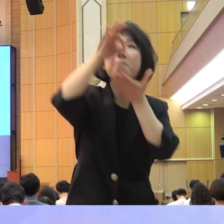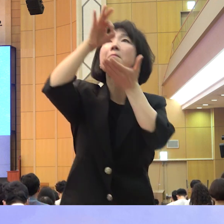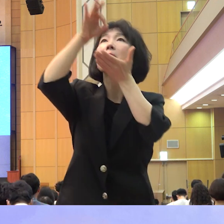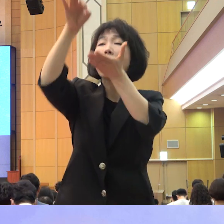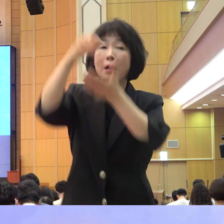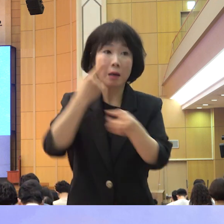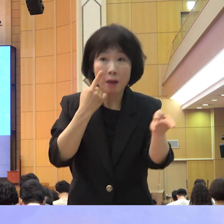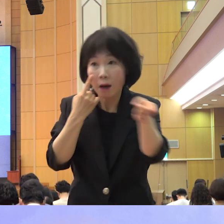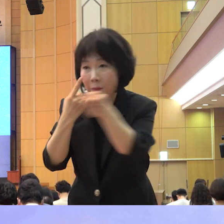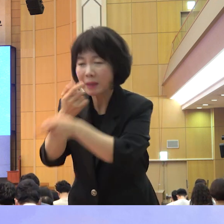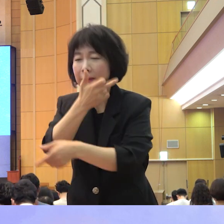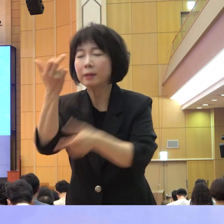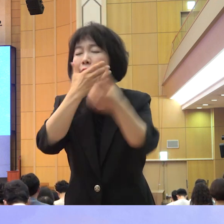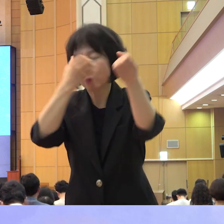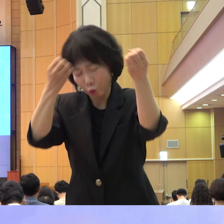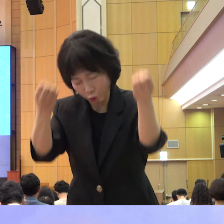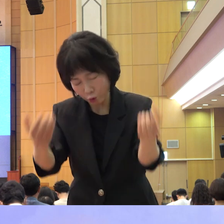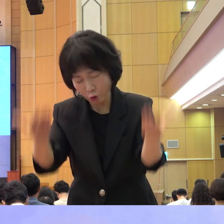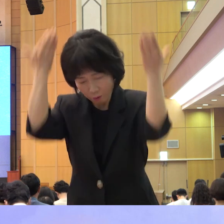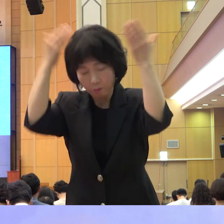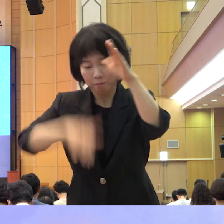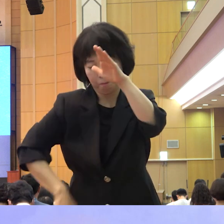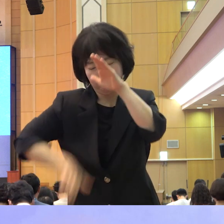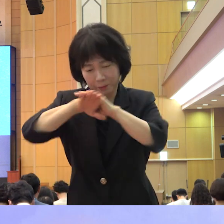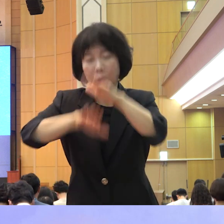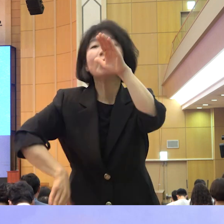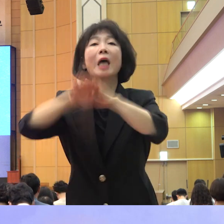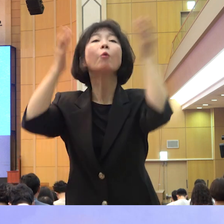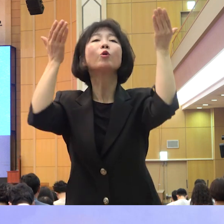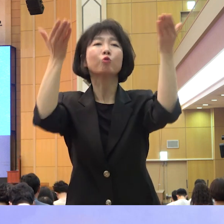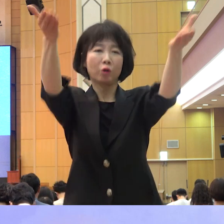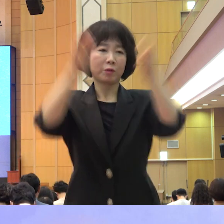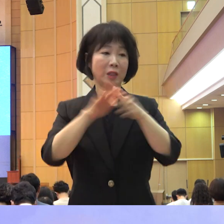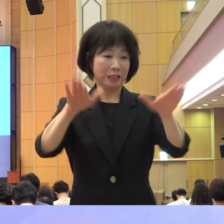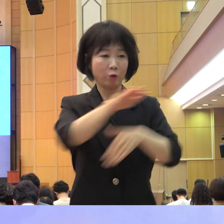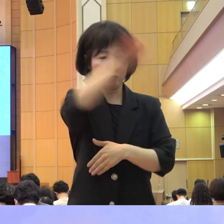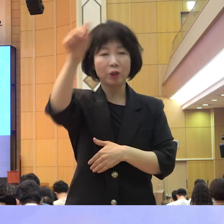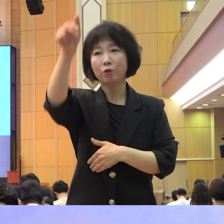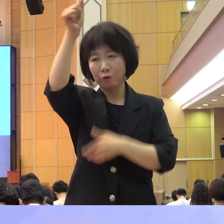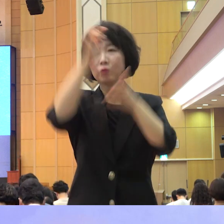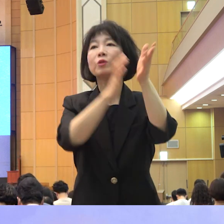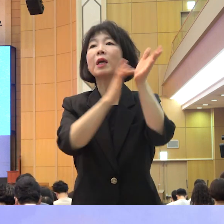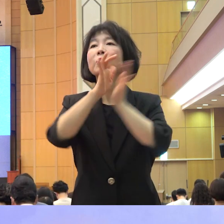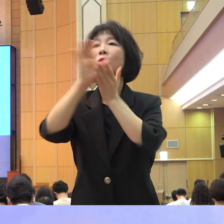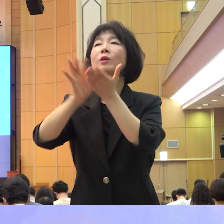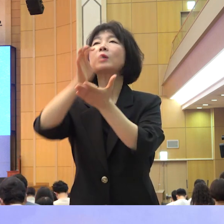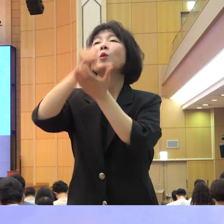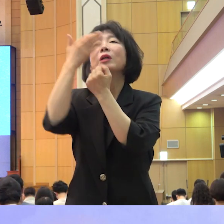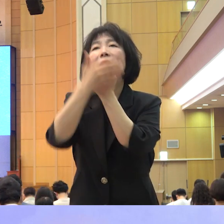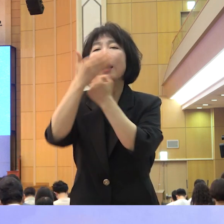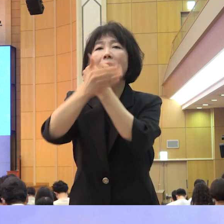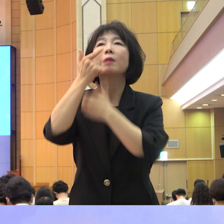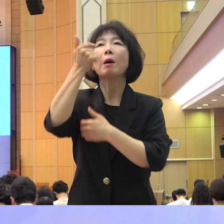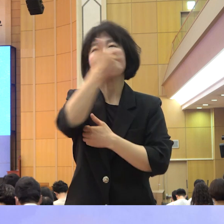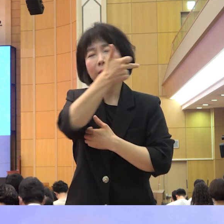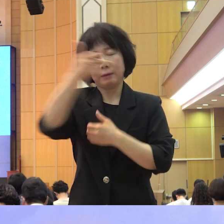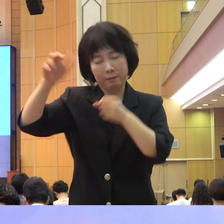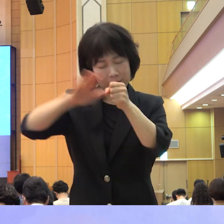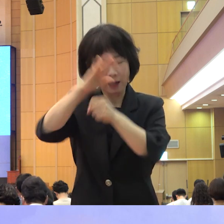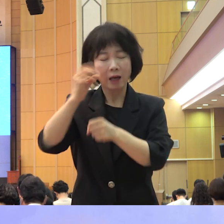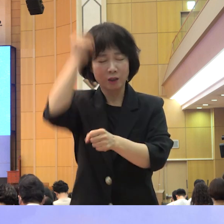드린 손길 위에 큰 축복으로 채워 주시옵소서. 이제는 우리 주 예수 그리스도의 은혜와 하나님 아버지의 무한하신